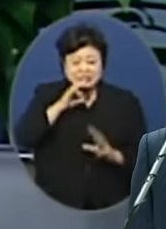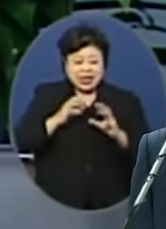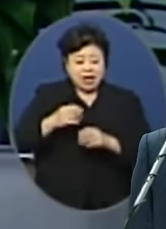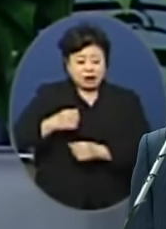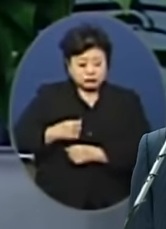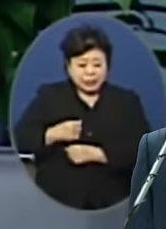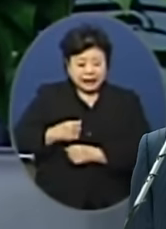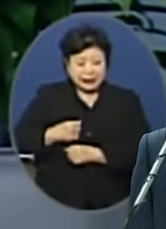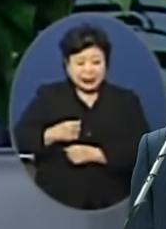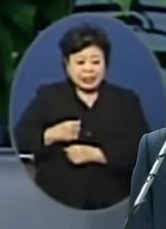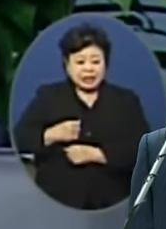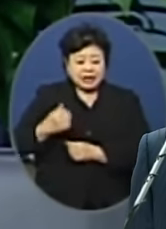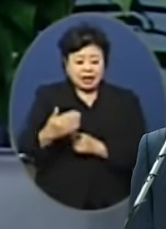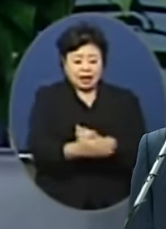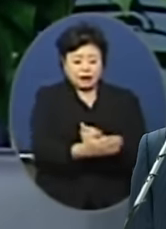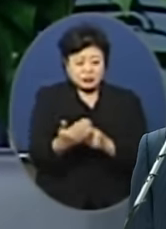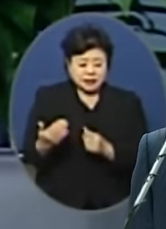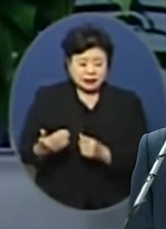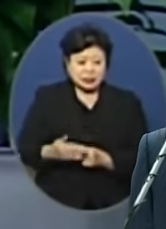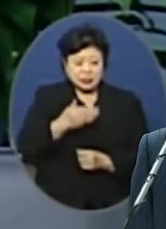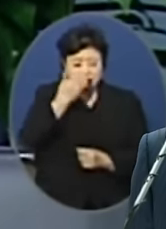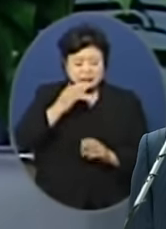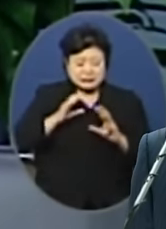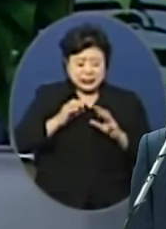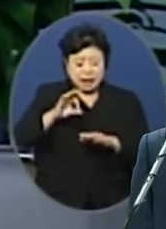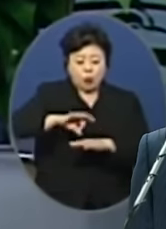군대가 그들을 애워싸고 이스라엘의 왕이